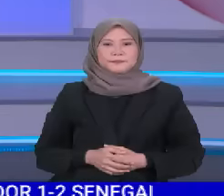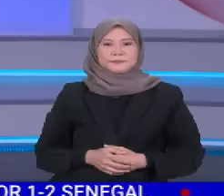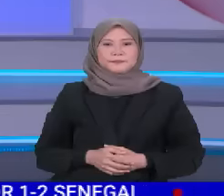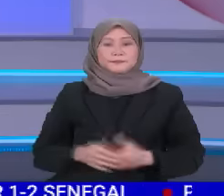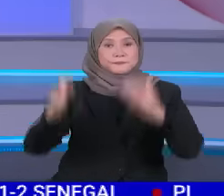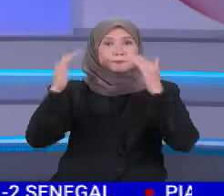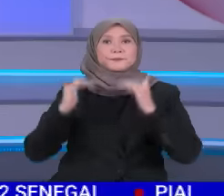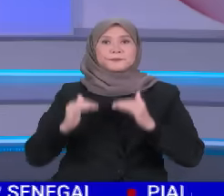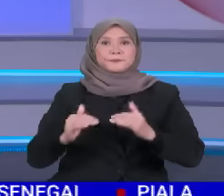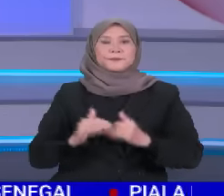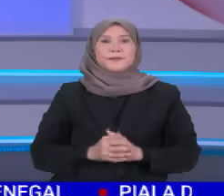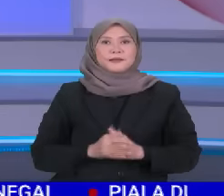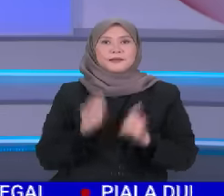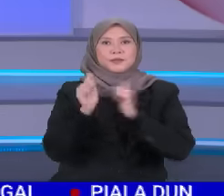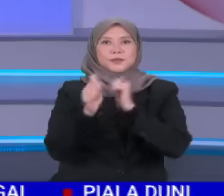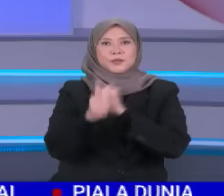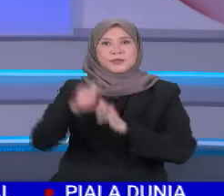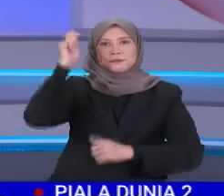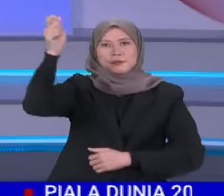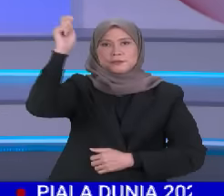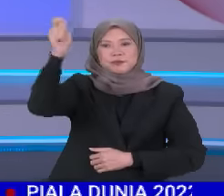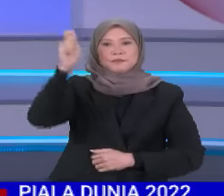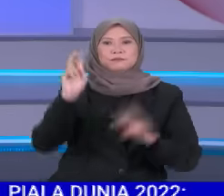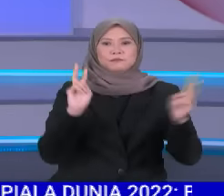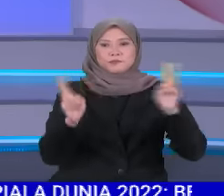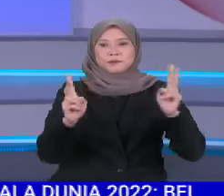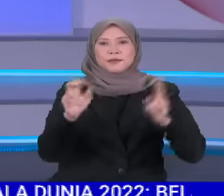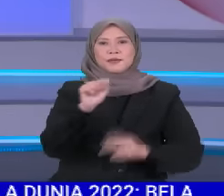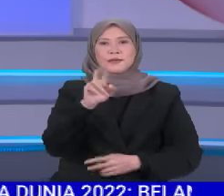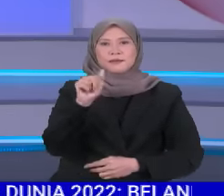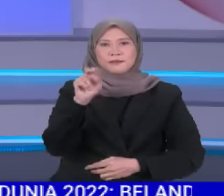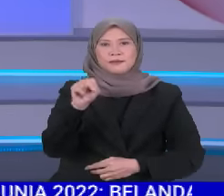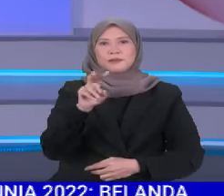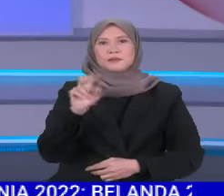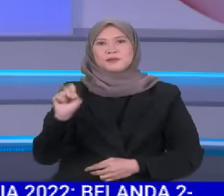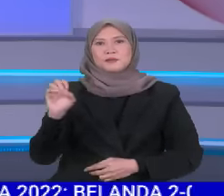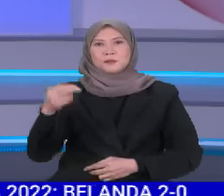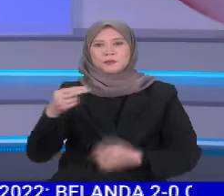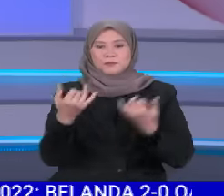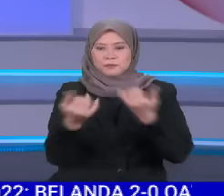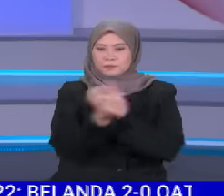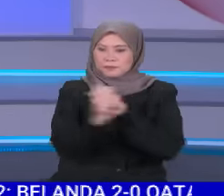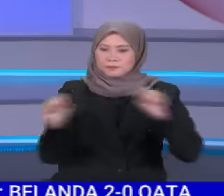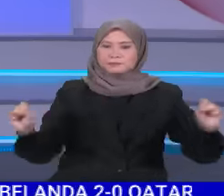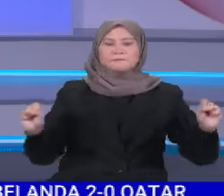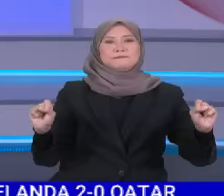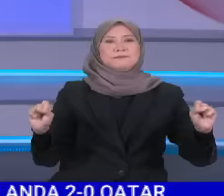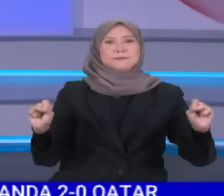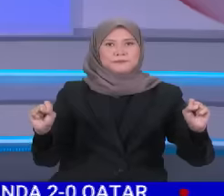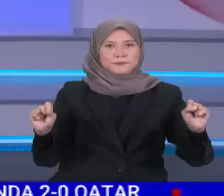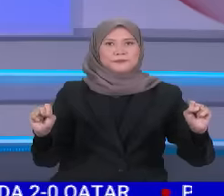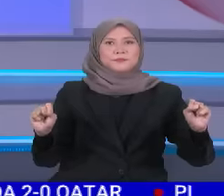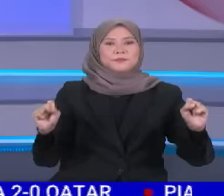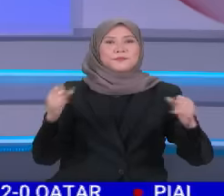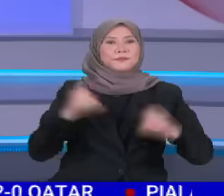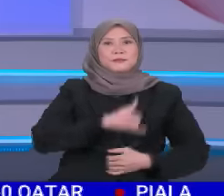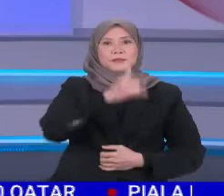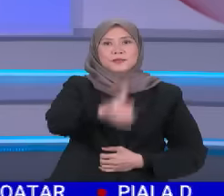kita balik mulai ke perkembangan sukameminten juara beregu dunia AirAsia dan sudah bersedih untuk melangkah kejutan apabila